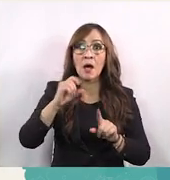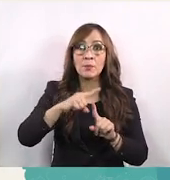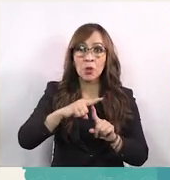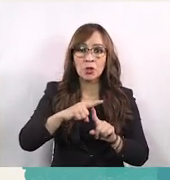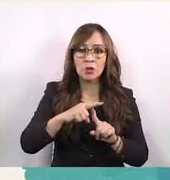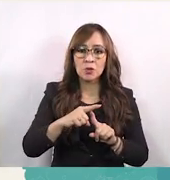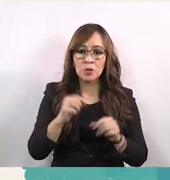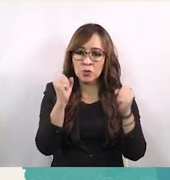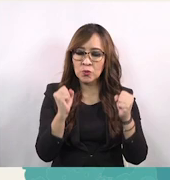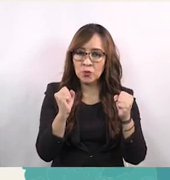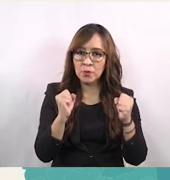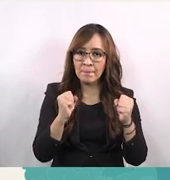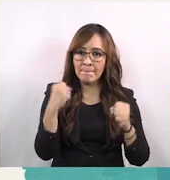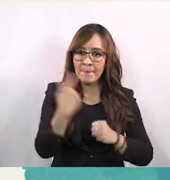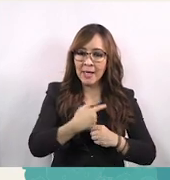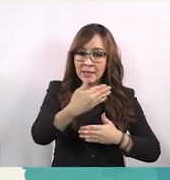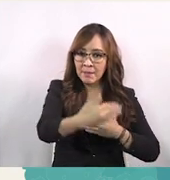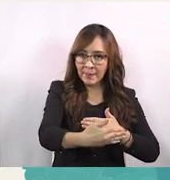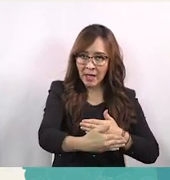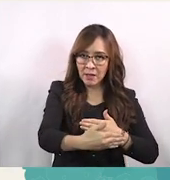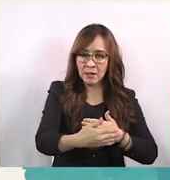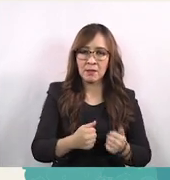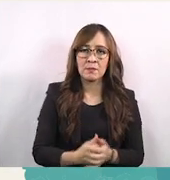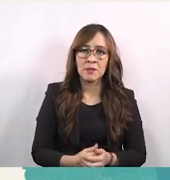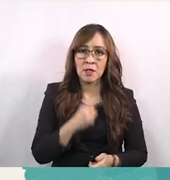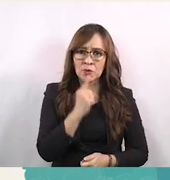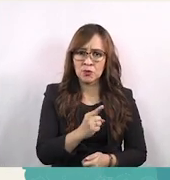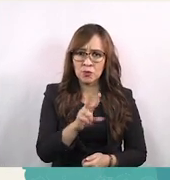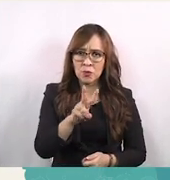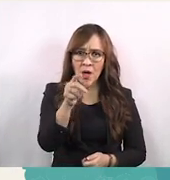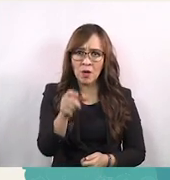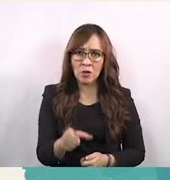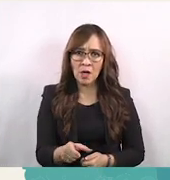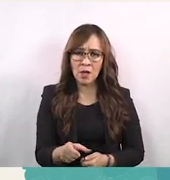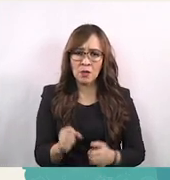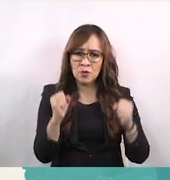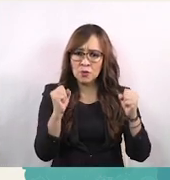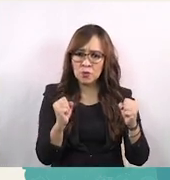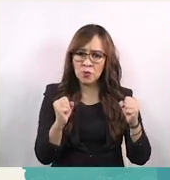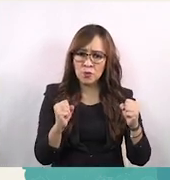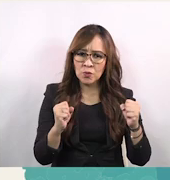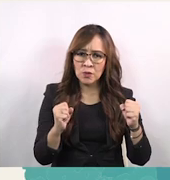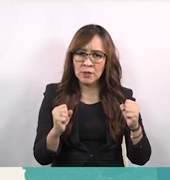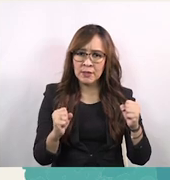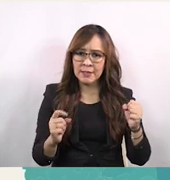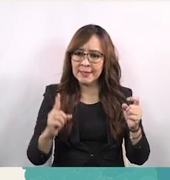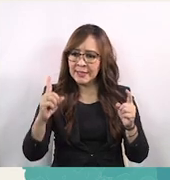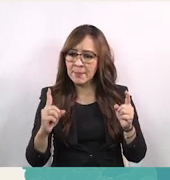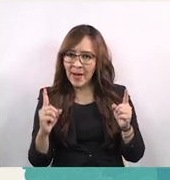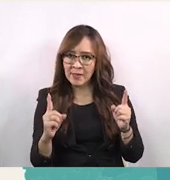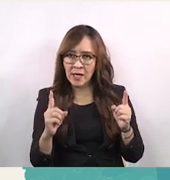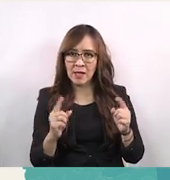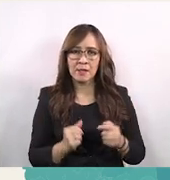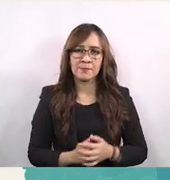paling depan di antara rakyat X10 suruh jugalah dua orang dursila duduk menghadapinya dan